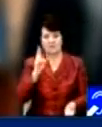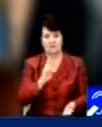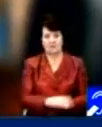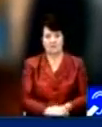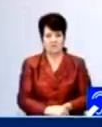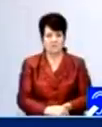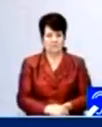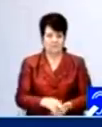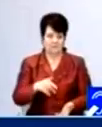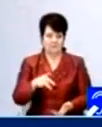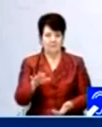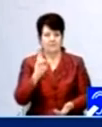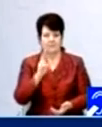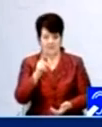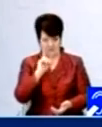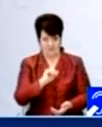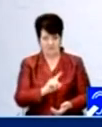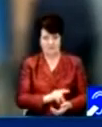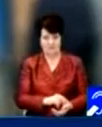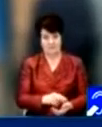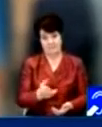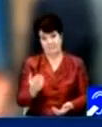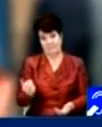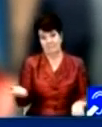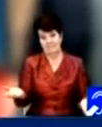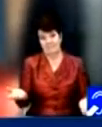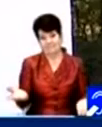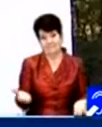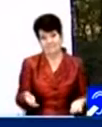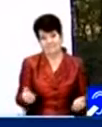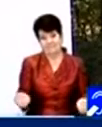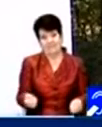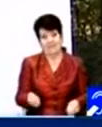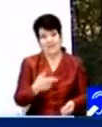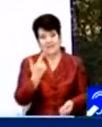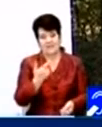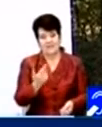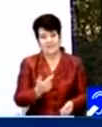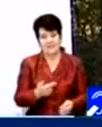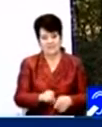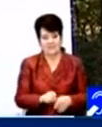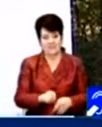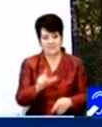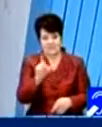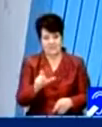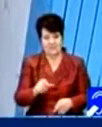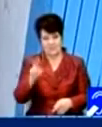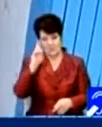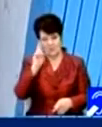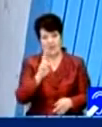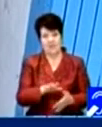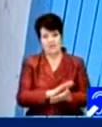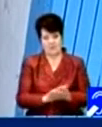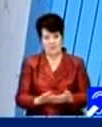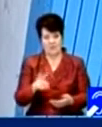mergem afară. Este comod? Da, deja ne-am prins afară. Cel puțin acești elevi au parte de o toaletă curată. Sunt